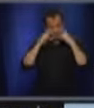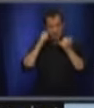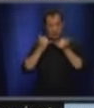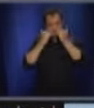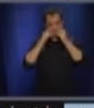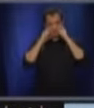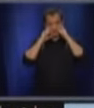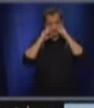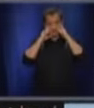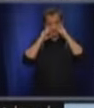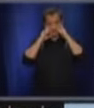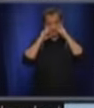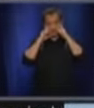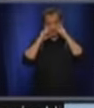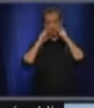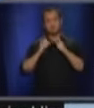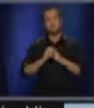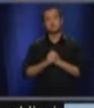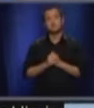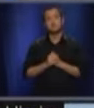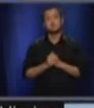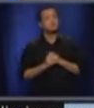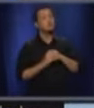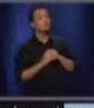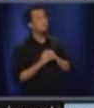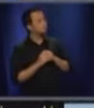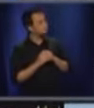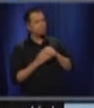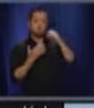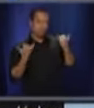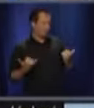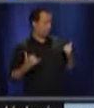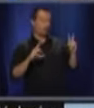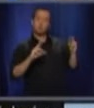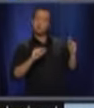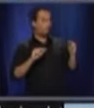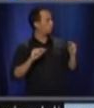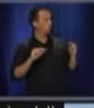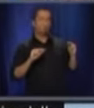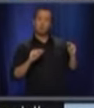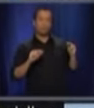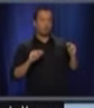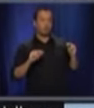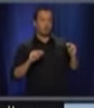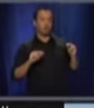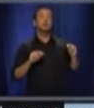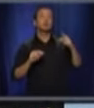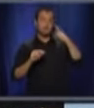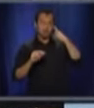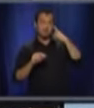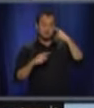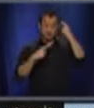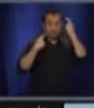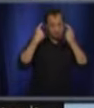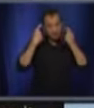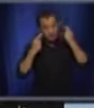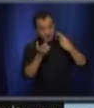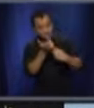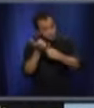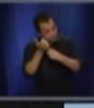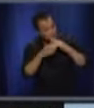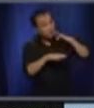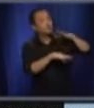exemple? Alors, même réponse, pas pour le moment. Ça faisait partie des hypothèses et des choses qui ont été discutées, mais